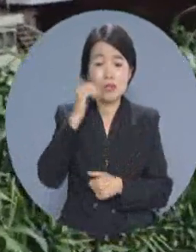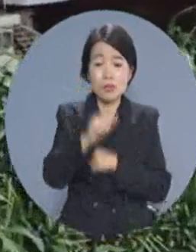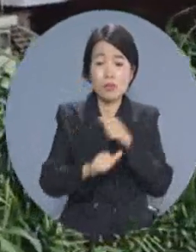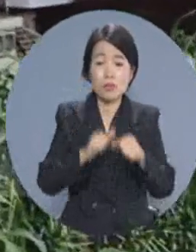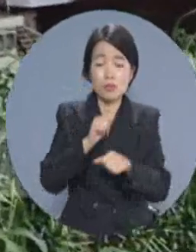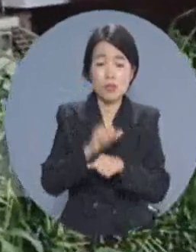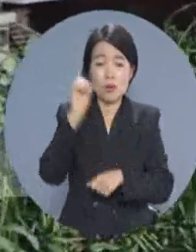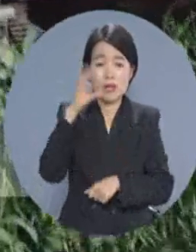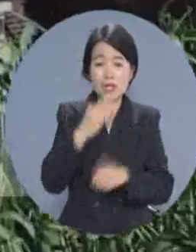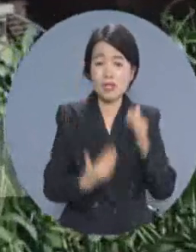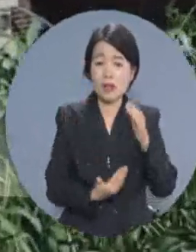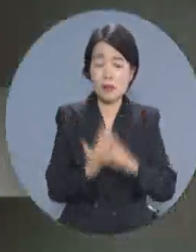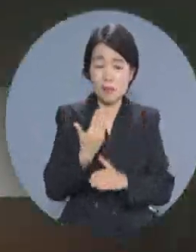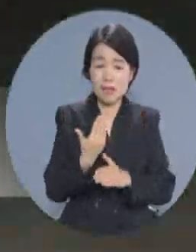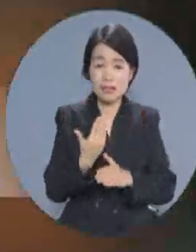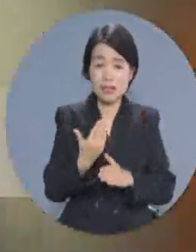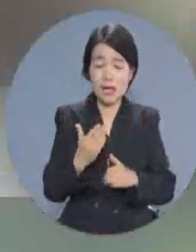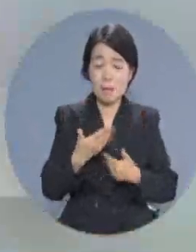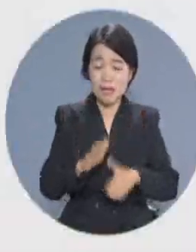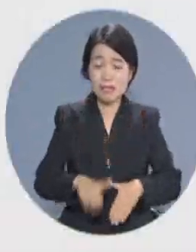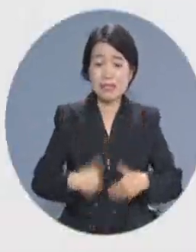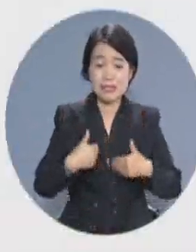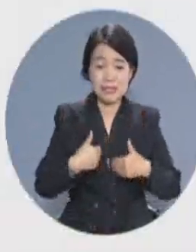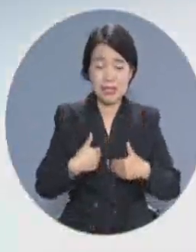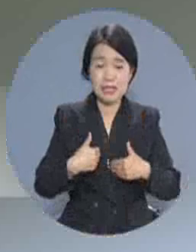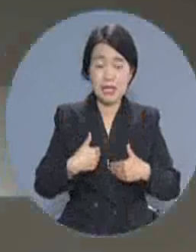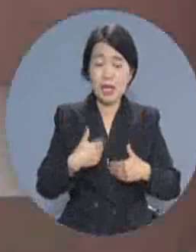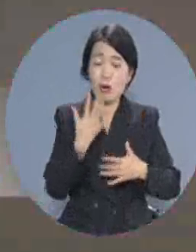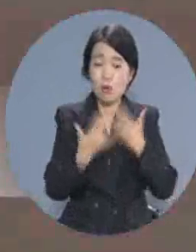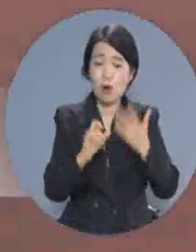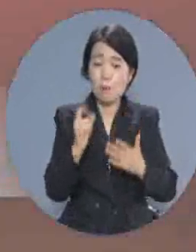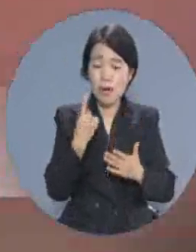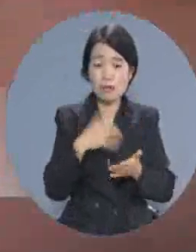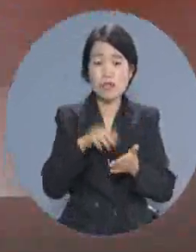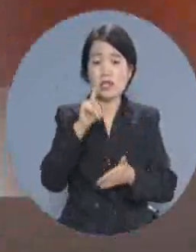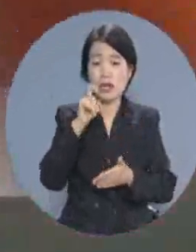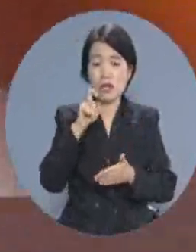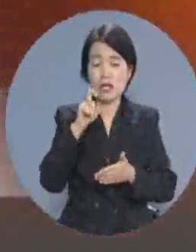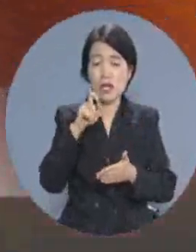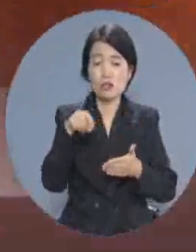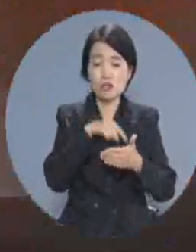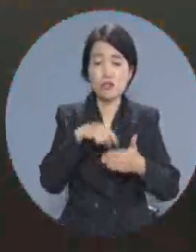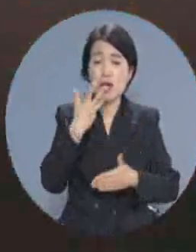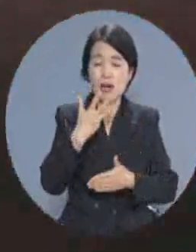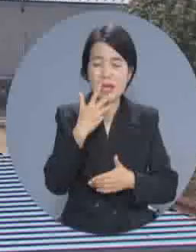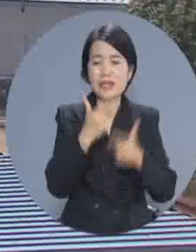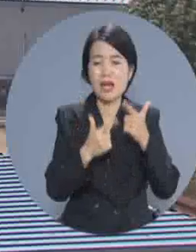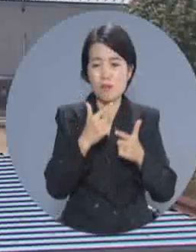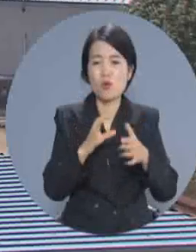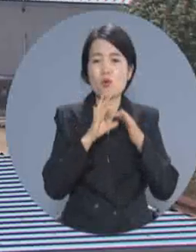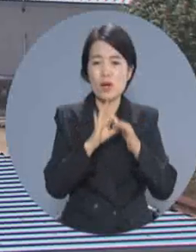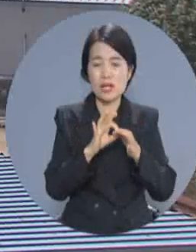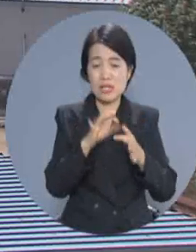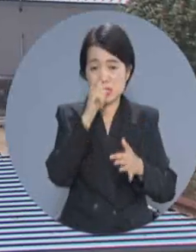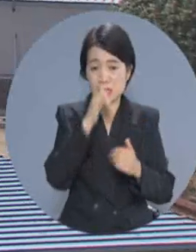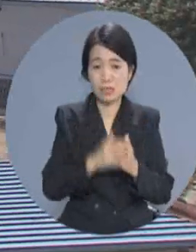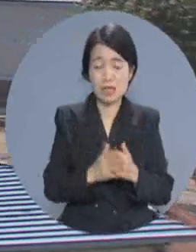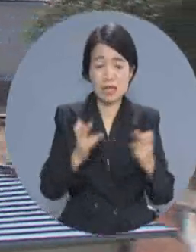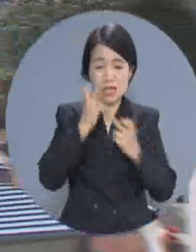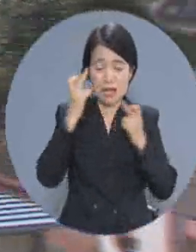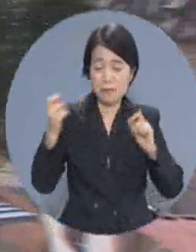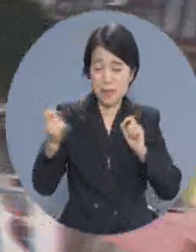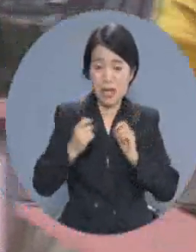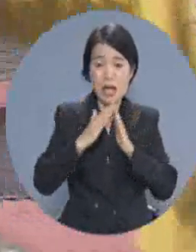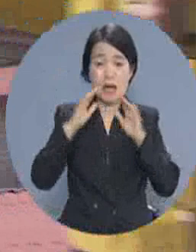동안 광양에서 발생한 보일러 화재는 모두 11건으로 이 가운데 8건이 화목 보일러였습니다. 이렇게 산림과